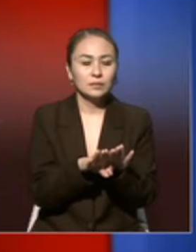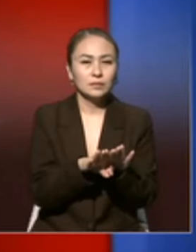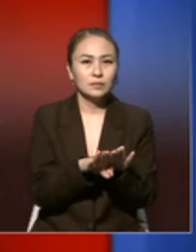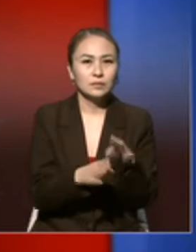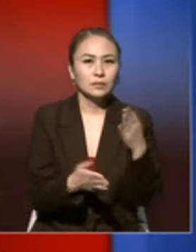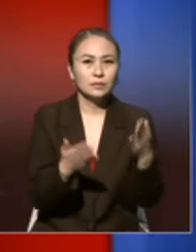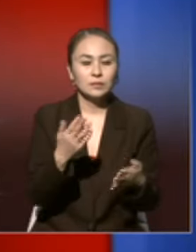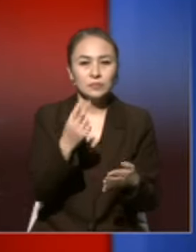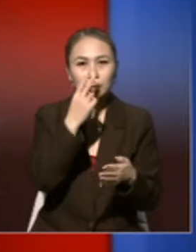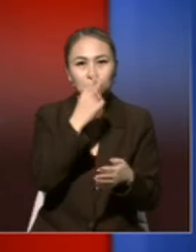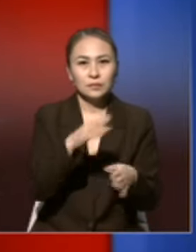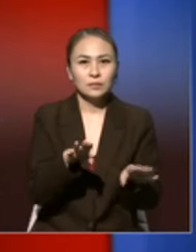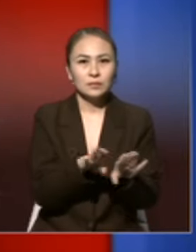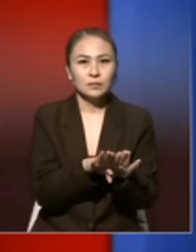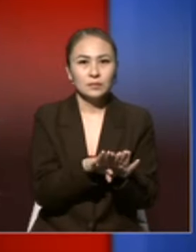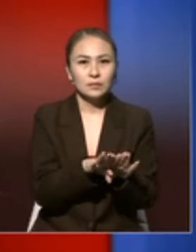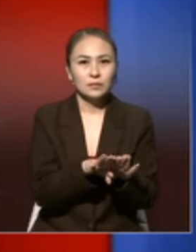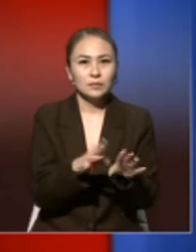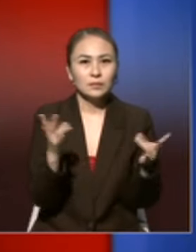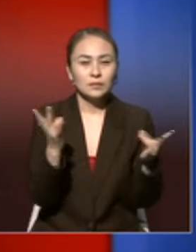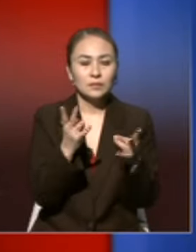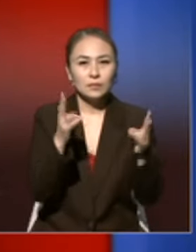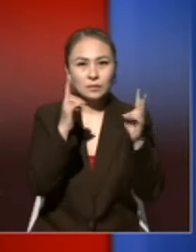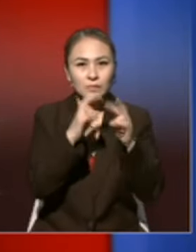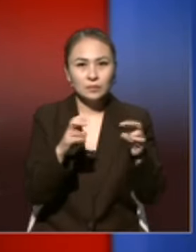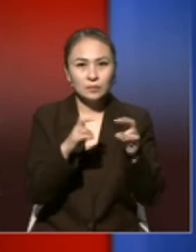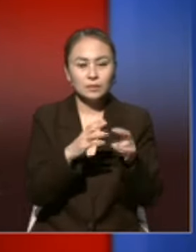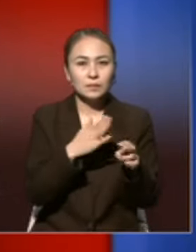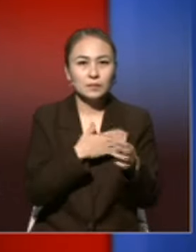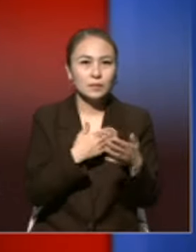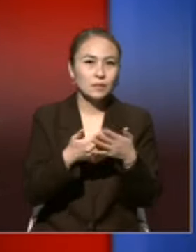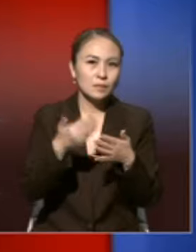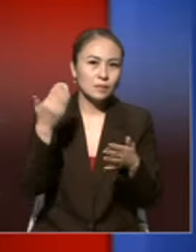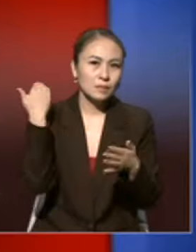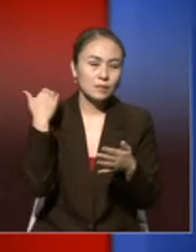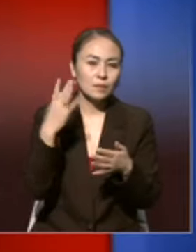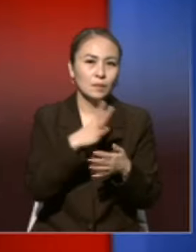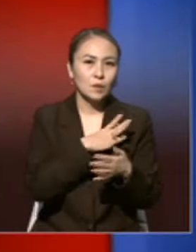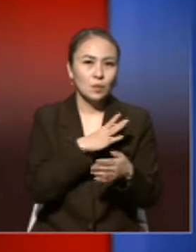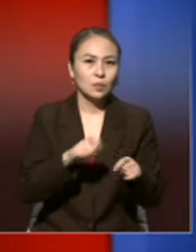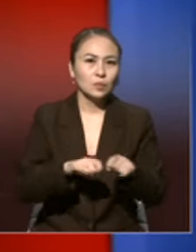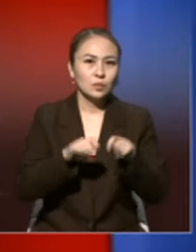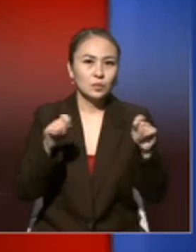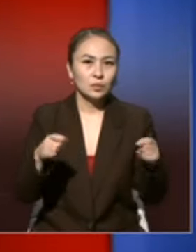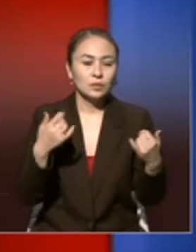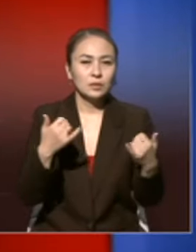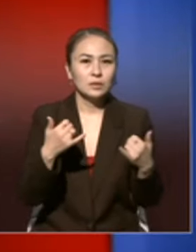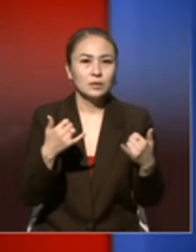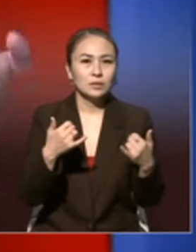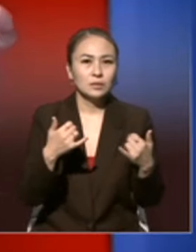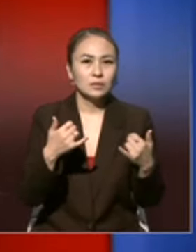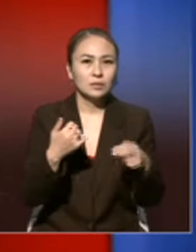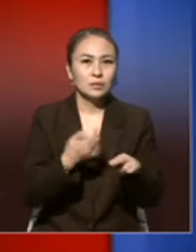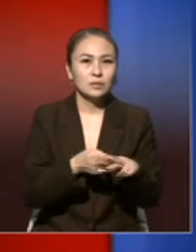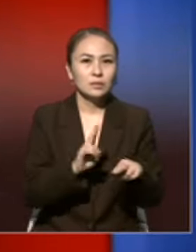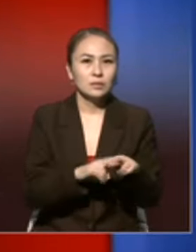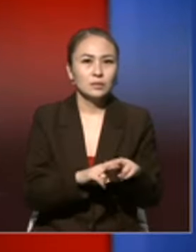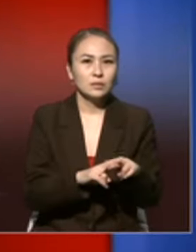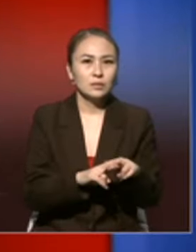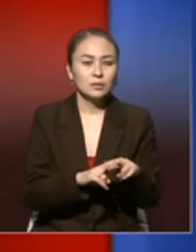қарайтын болса әрине. Бұл енді әрине зерттеуді талап етеді. Біз кезінде осы Аралды толтыру үшін мынау жаңағыдай Сібірдің жаңағы мынау